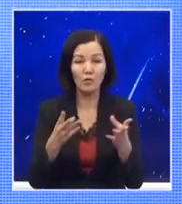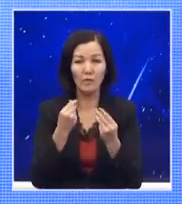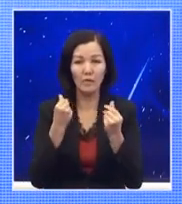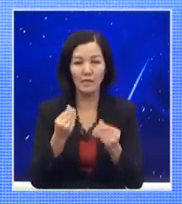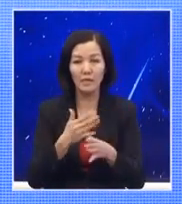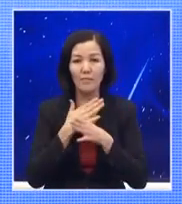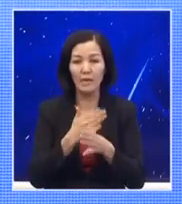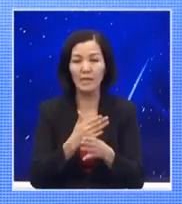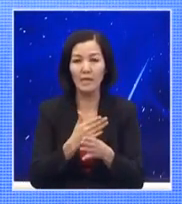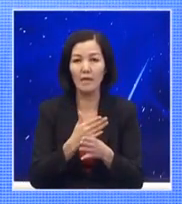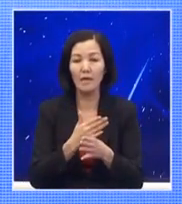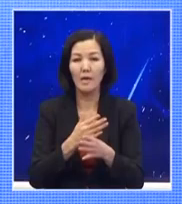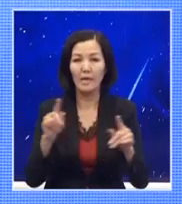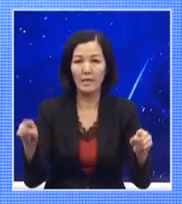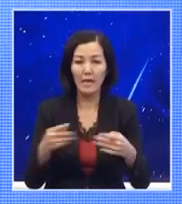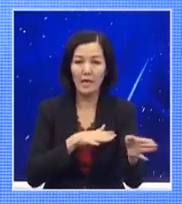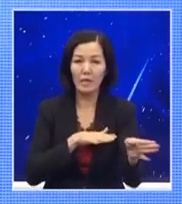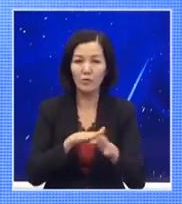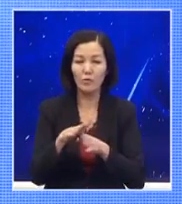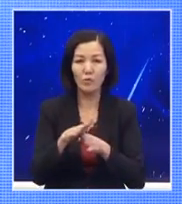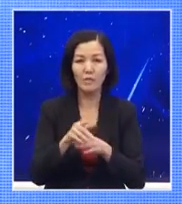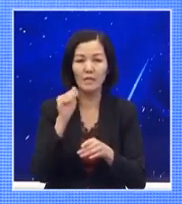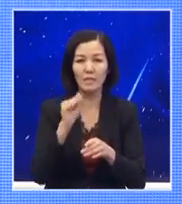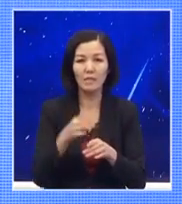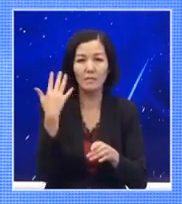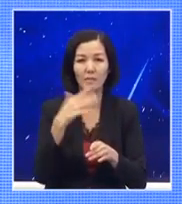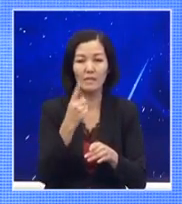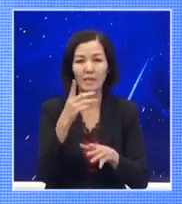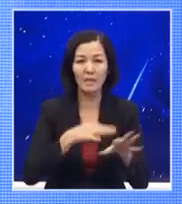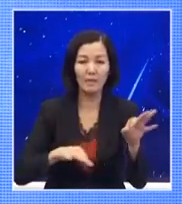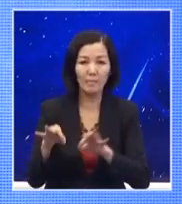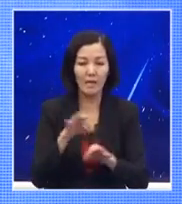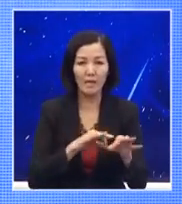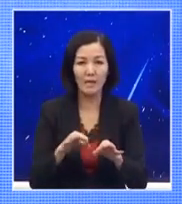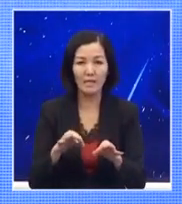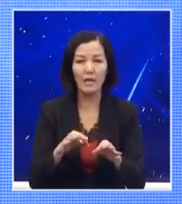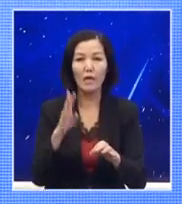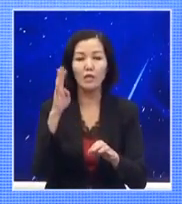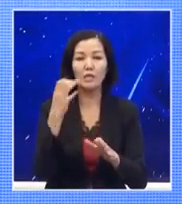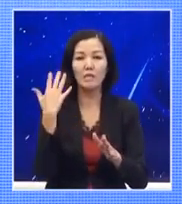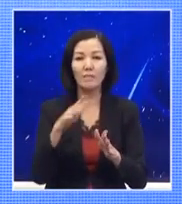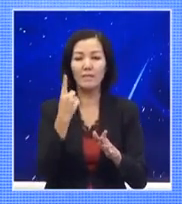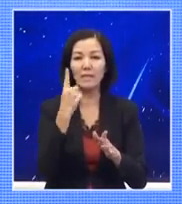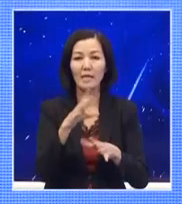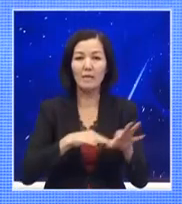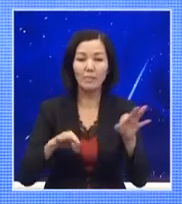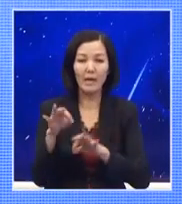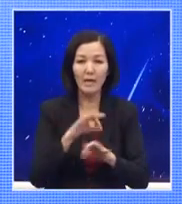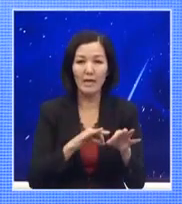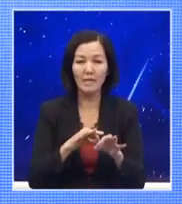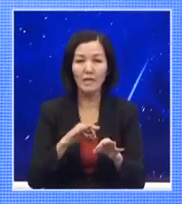сумма, благодаря чему реализуется 1051 проект. Из них 451 проект